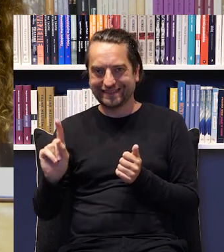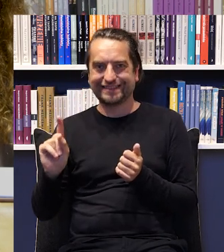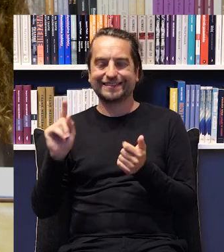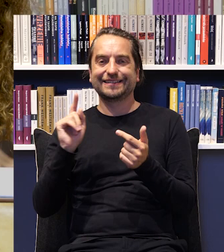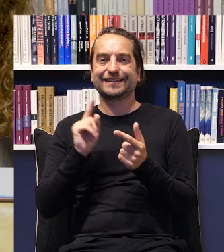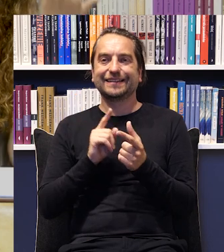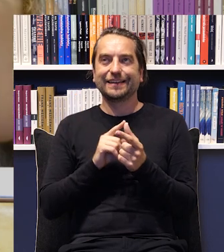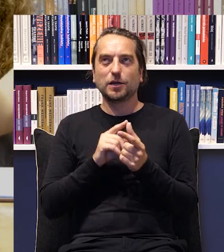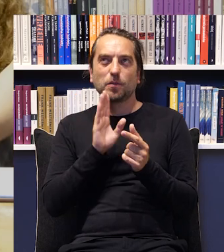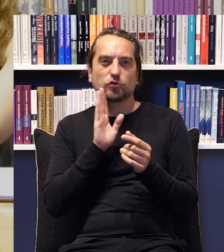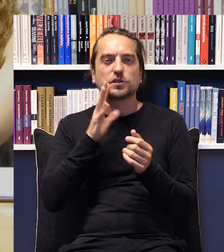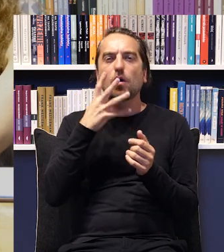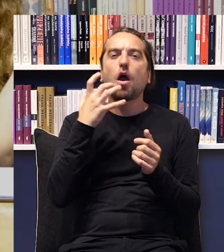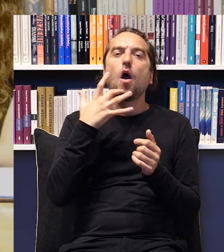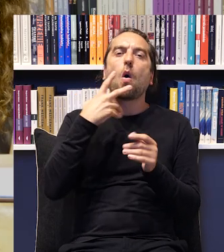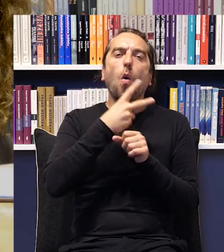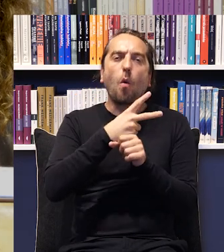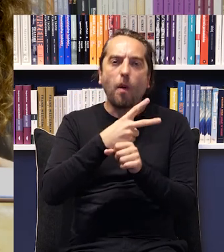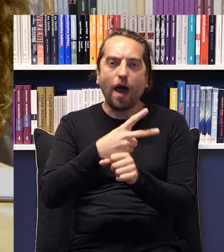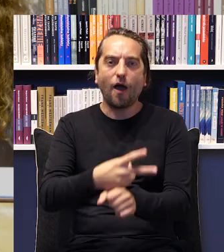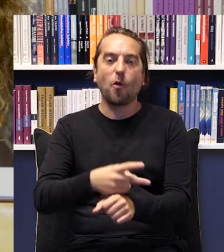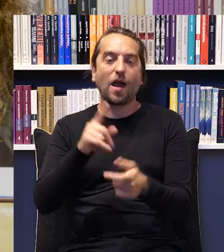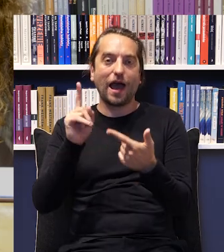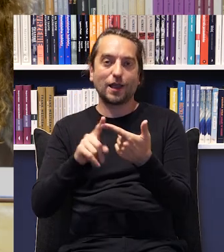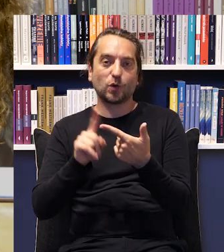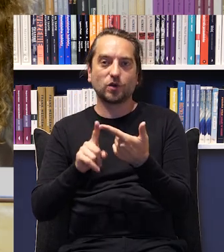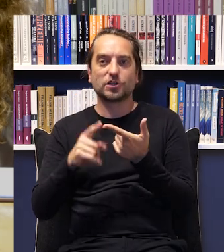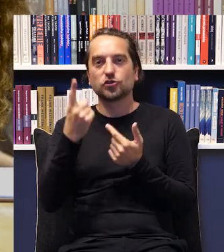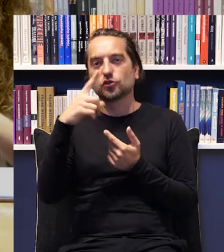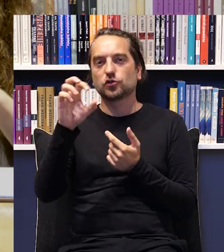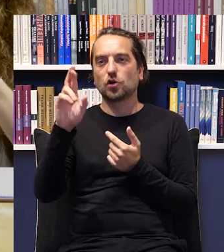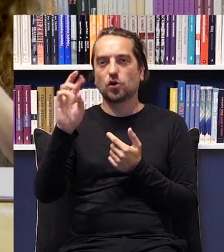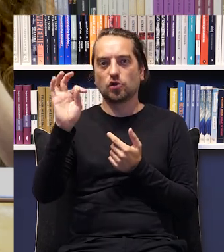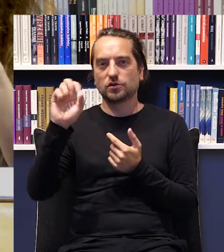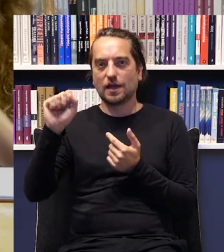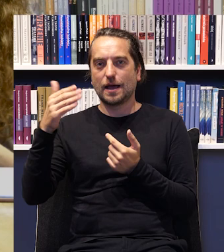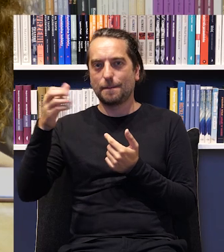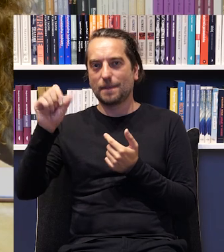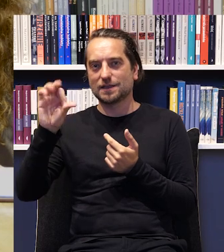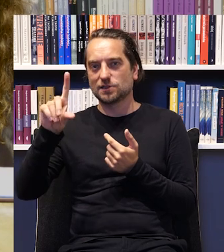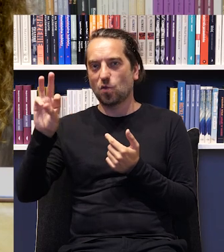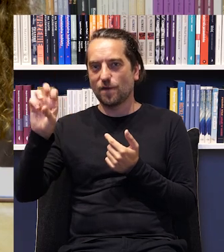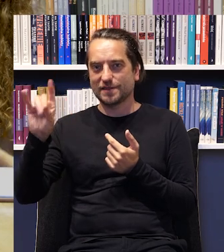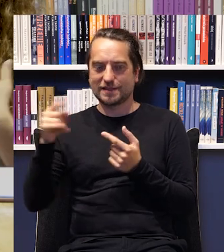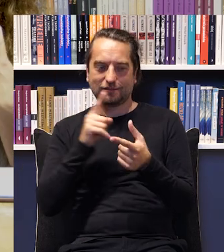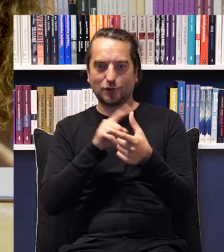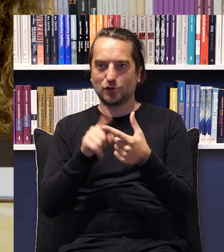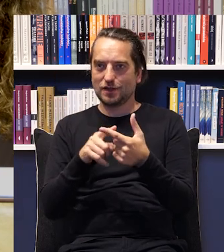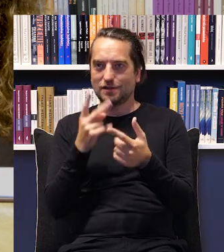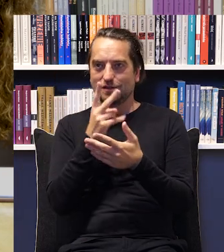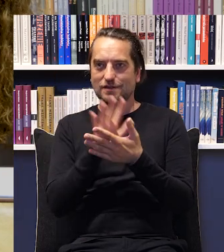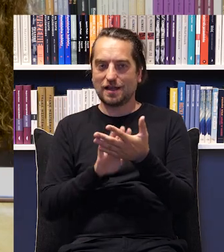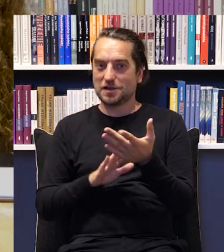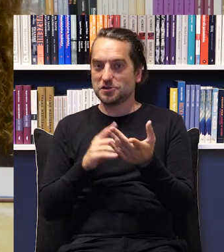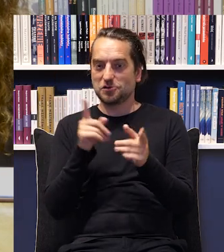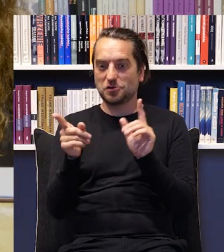w języku, a z drugiej strony porównano twoją prozę do Doroty Masłowskiej. To jest dla mnie bardzo ciekawą rozpiętością. Jestem ciekawa, jak ty się z